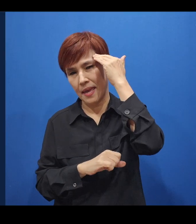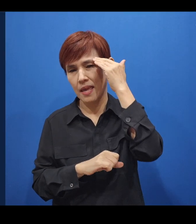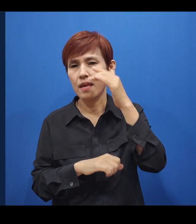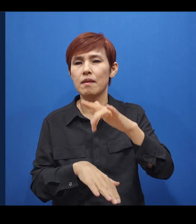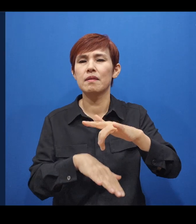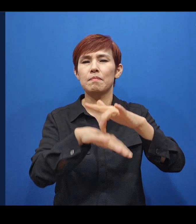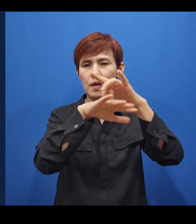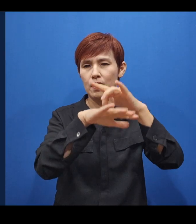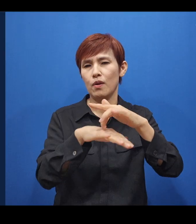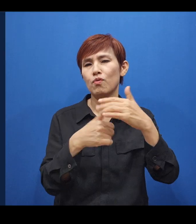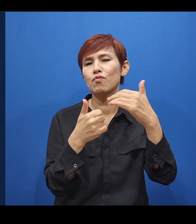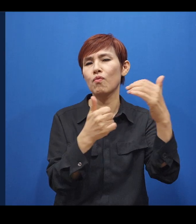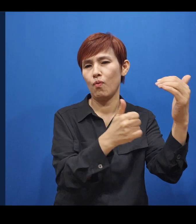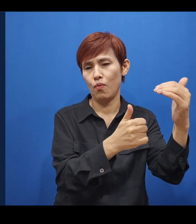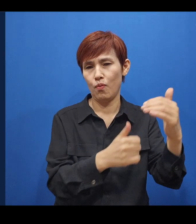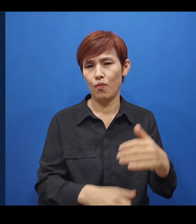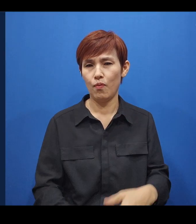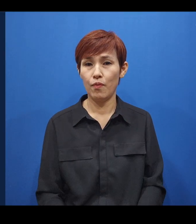사랑하며 하십시오.